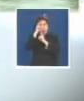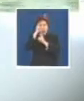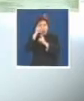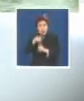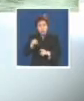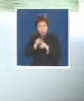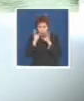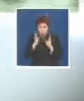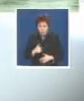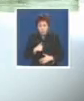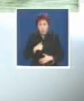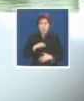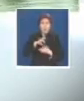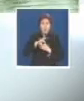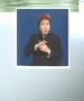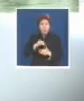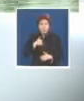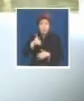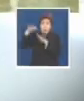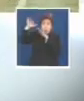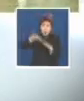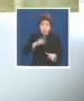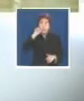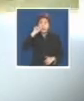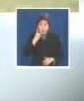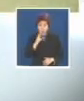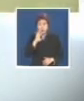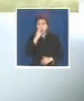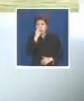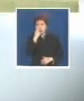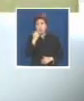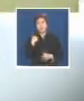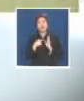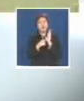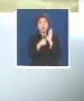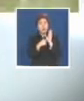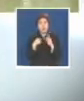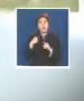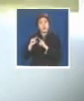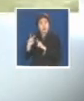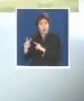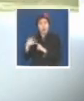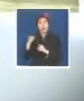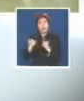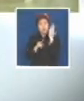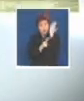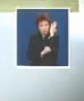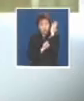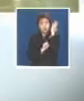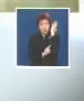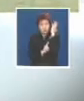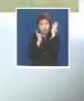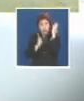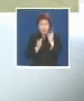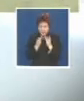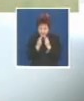ประชาชนเองมีความวิตกกังวลเรื่องความปลอดภัยนะครับซึ่งเดี๋ยวในช่วงที่2ก็จะเห็นตัวอย่างนะครับซึ่งนครศรีธรรมราชก็เหมือนกันครับจะต้องมีการ